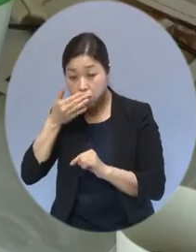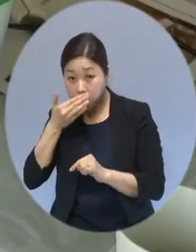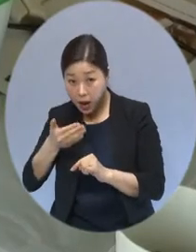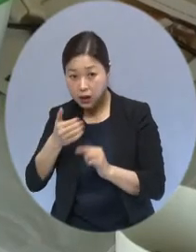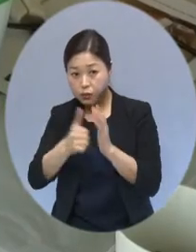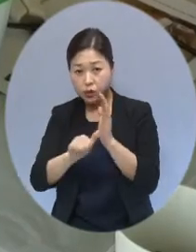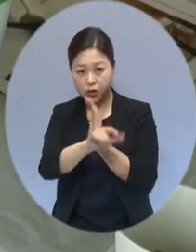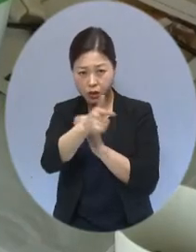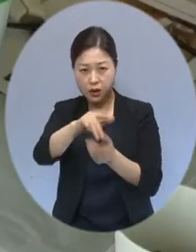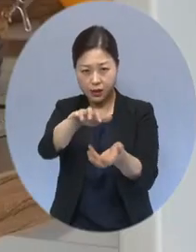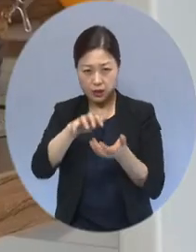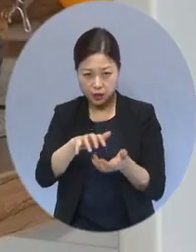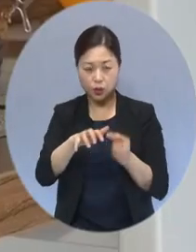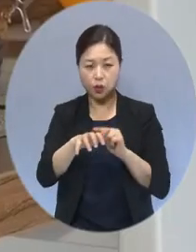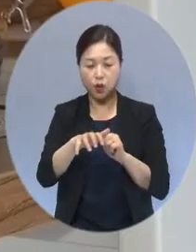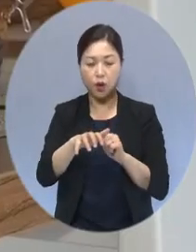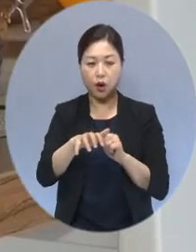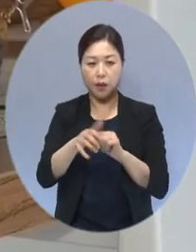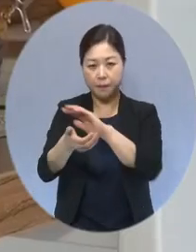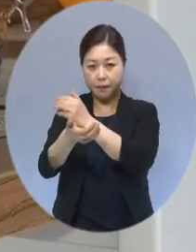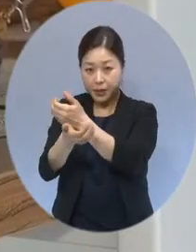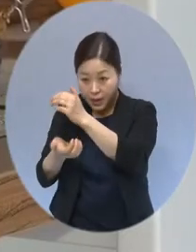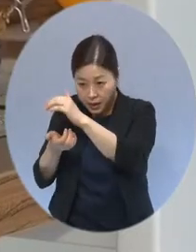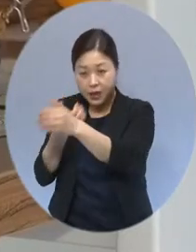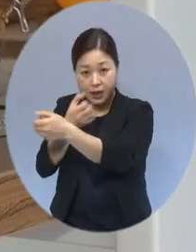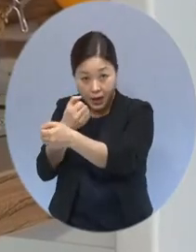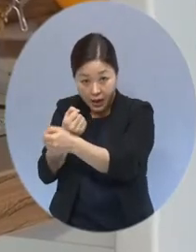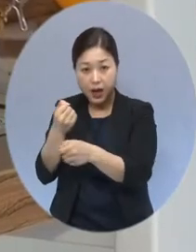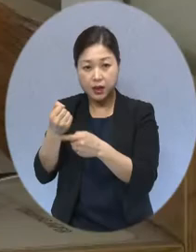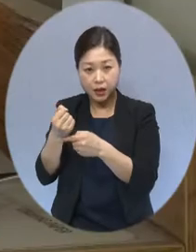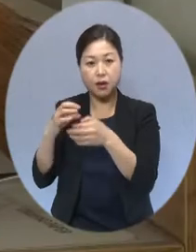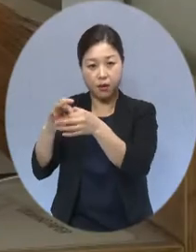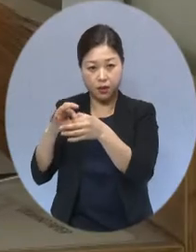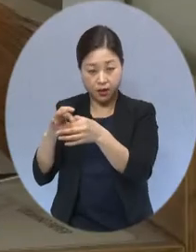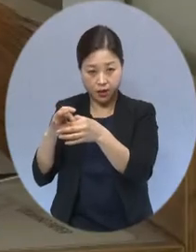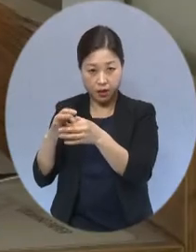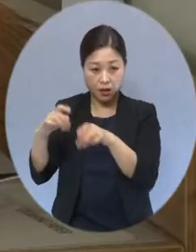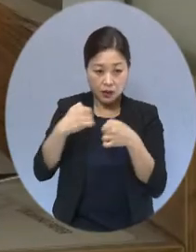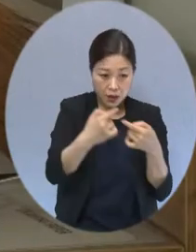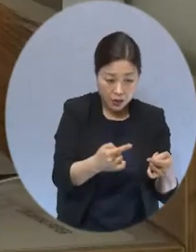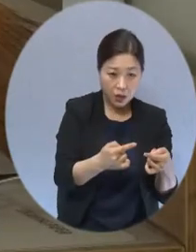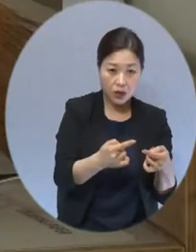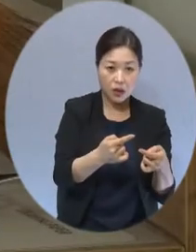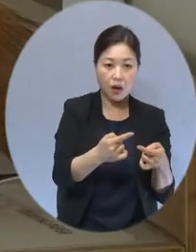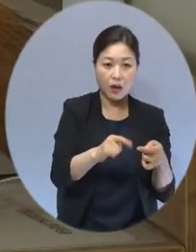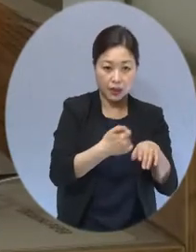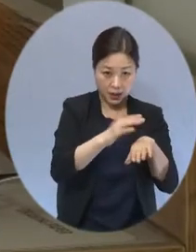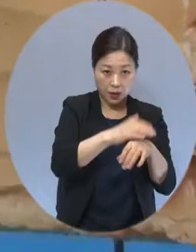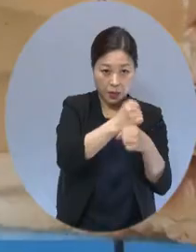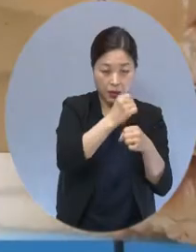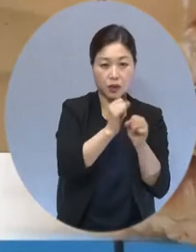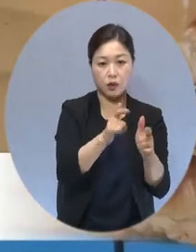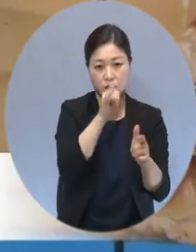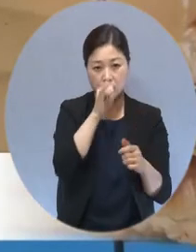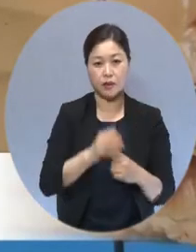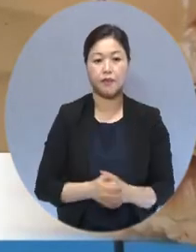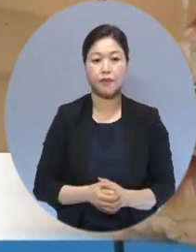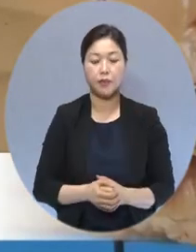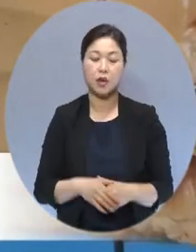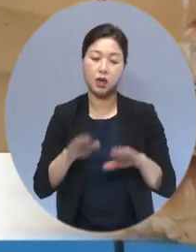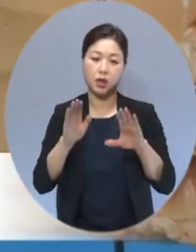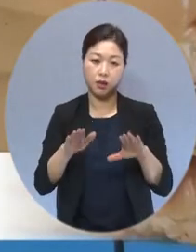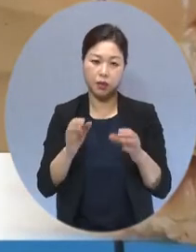소재로 사전 예약을 통해 작품을 직접 만들어 볼 수 있는 기회를 제공하고 있습니다. 이번